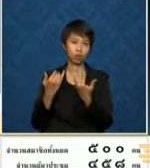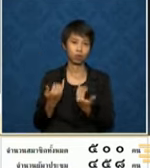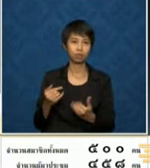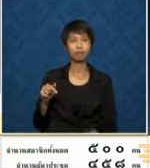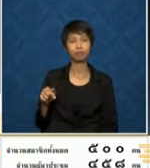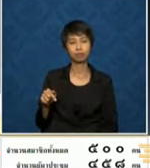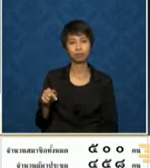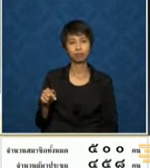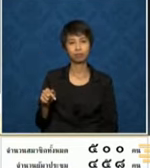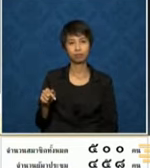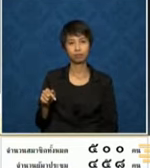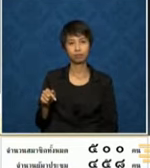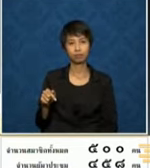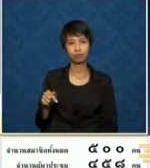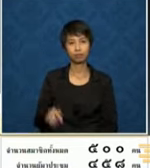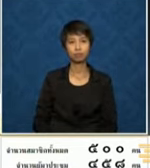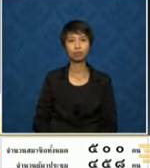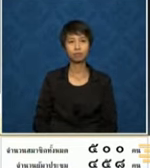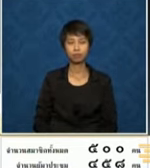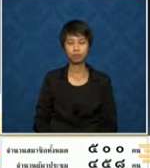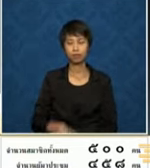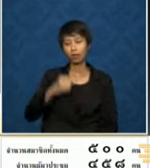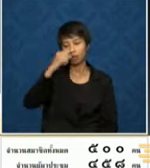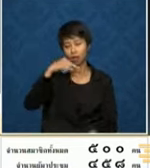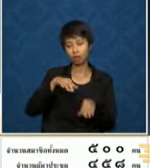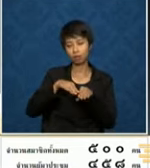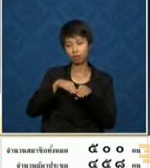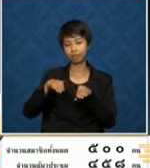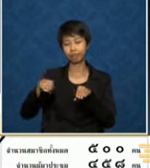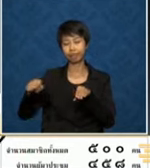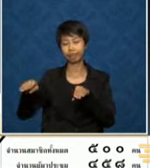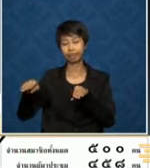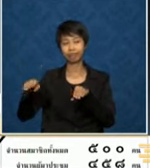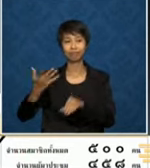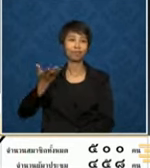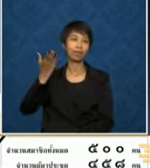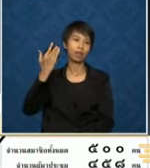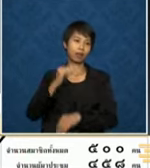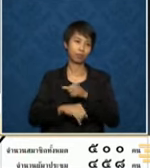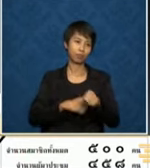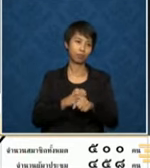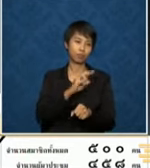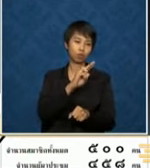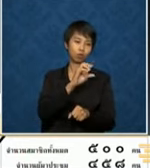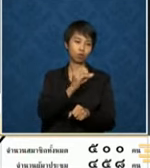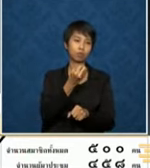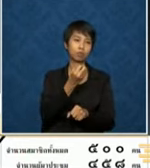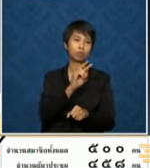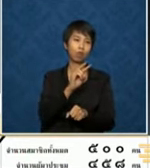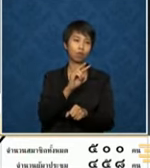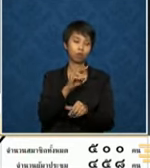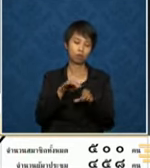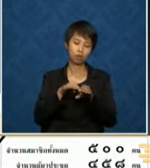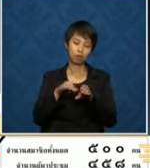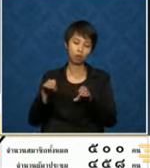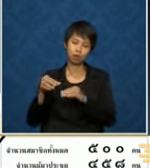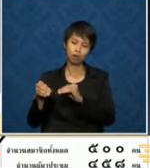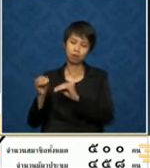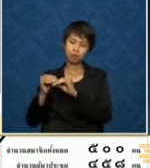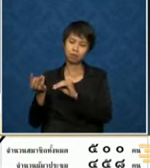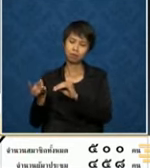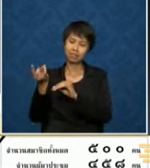ก็นิ่งมากนะคะจาก 10% ในปี2012ก็เพิ่มขึ้นมาเป็น 11% ในขณ